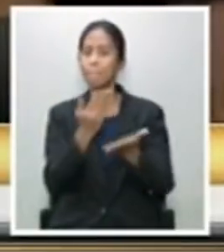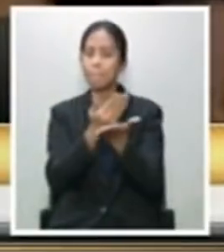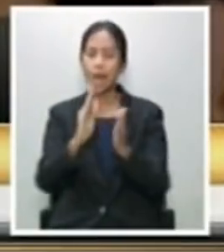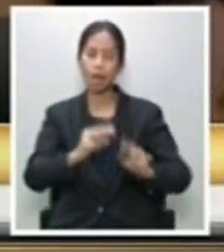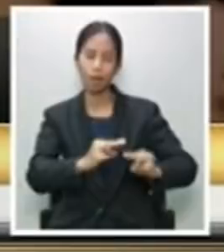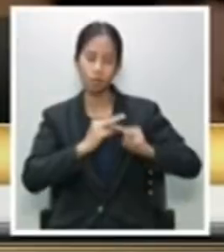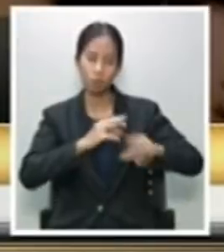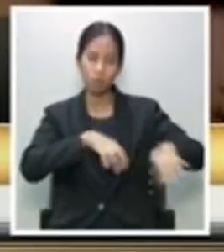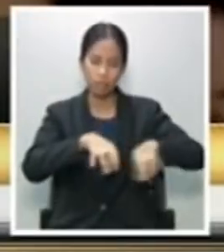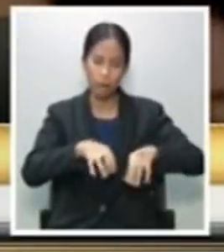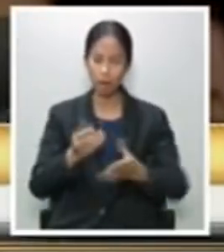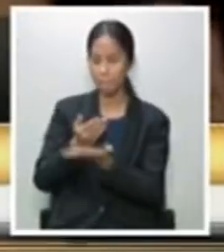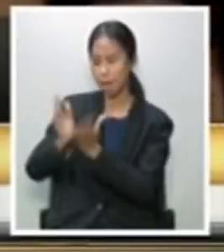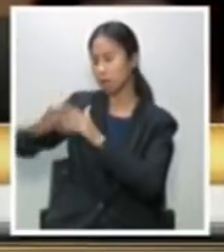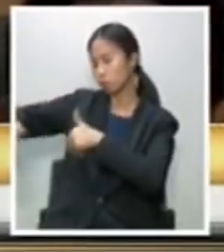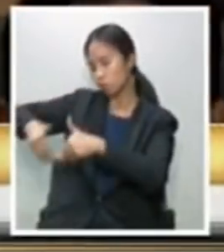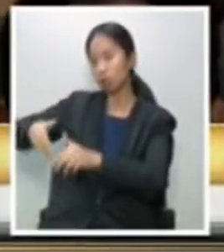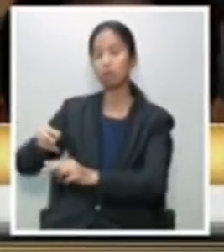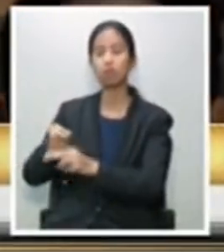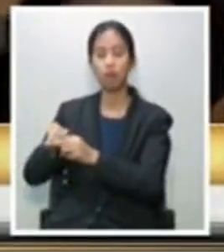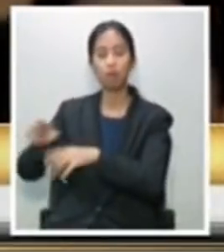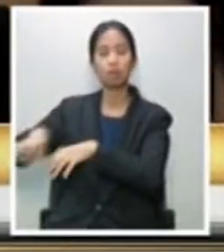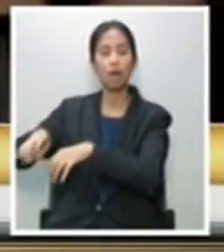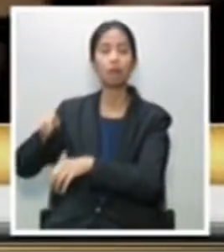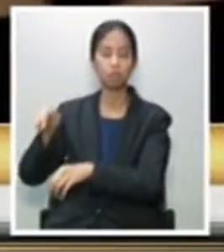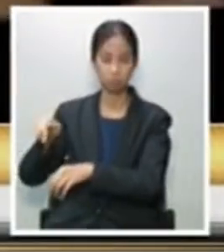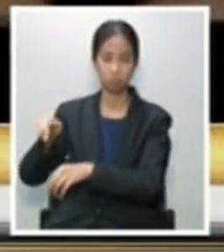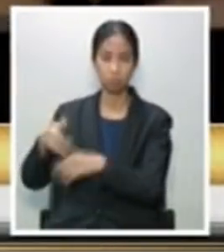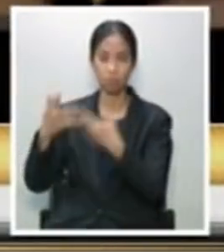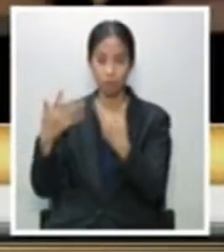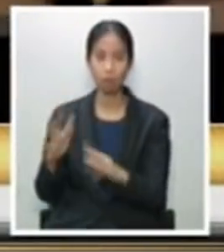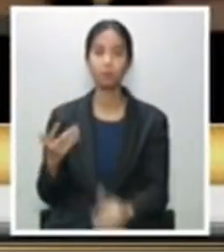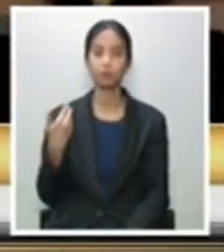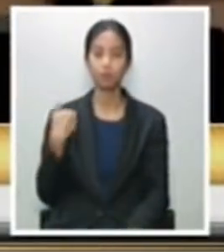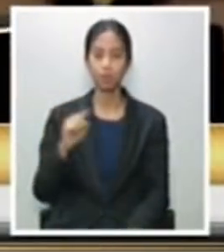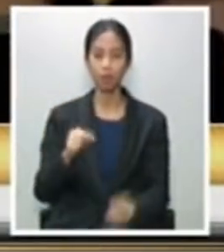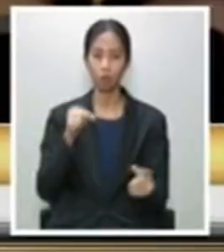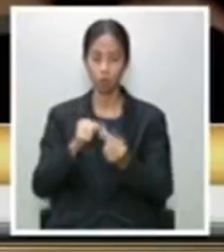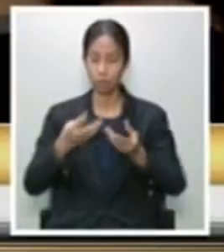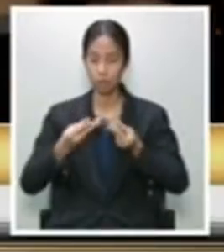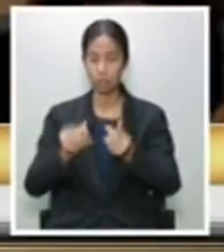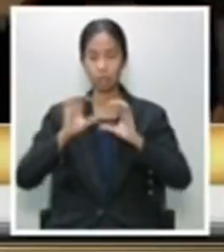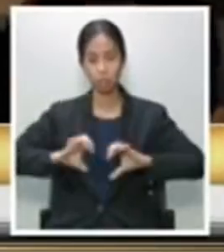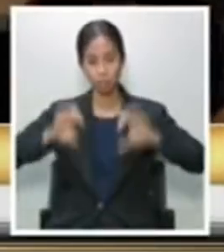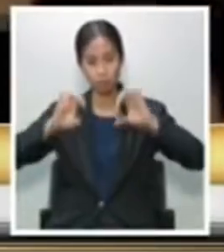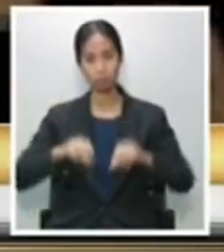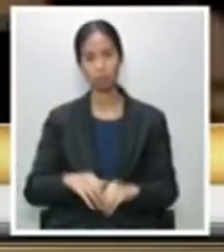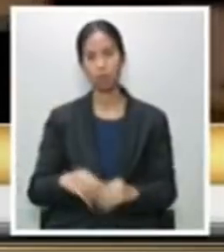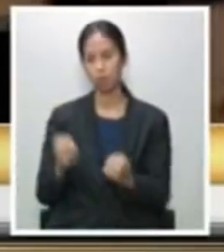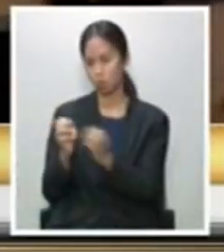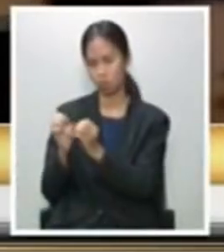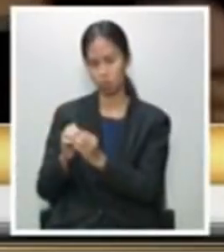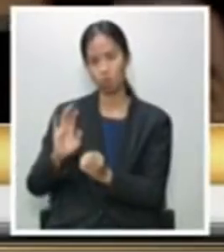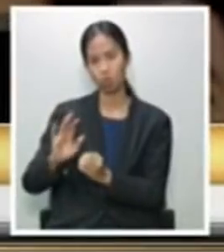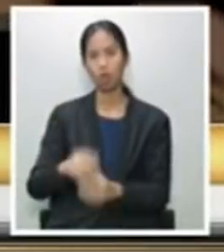43% ที่เหลือเป็นของชุมชนก็ได้ป่าไม้ 30% ที่มีอยู่ที่เหลือเอาที่รัฐบาลมาช่วยทั้งหมดไม่ต้องรบกวนพี่น้องประชาชนเป็นของ